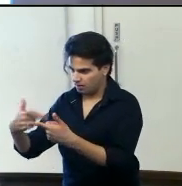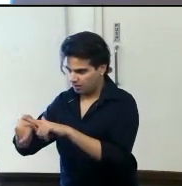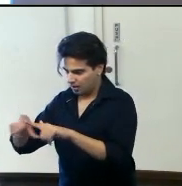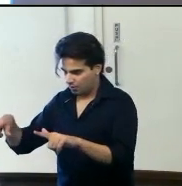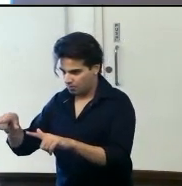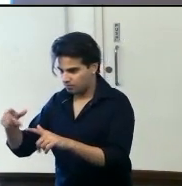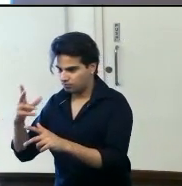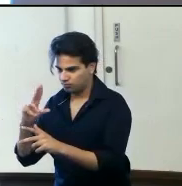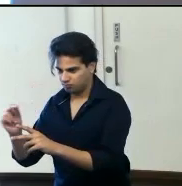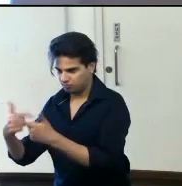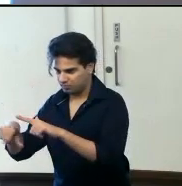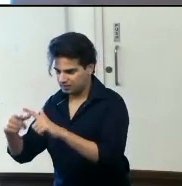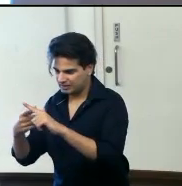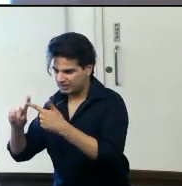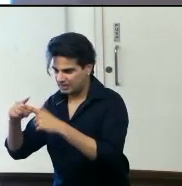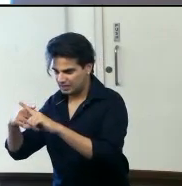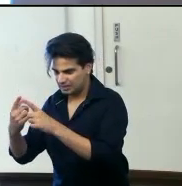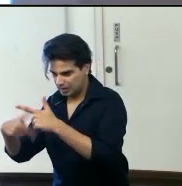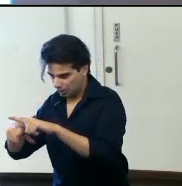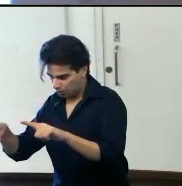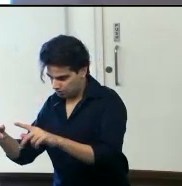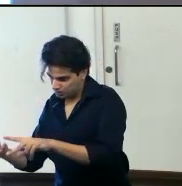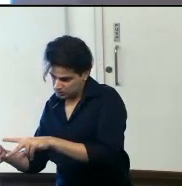ಭಾಗ ಆದಾಗ ಅದೇನು ಮಾಡುತ್ತೆ?